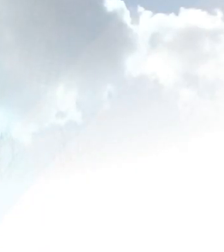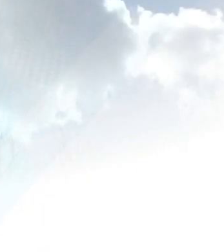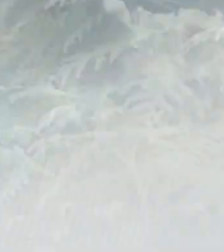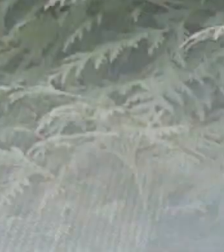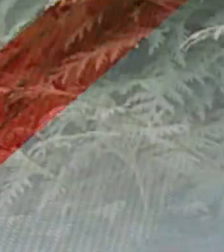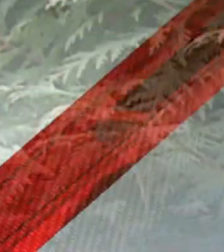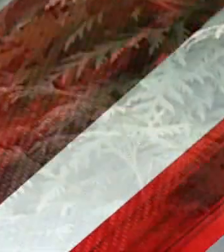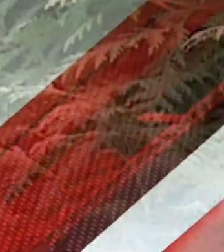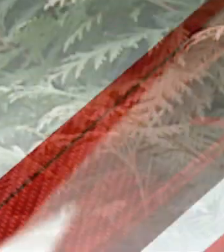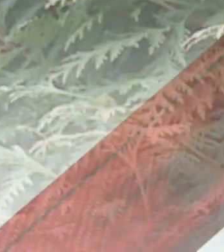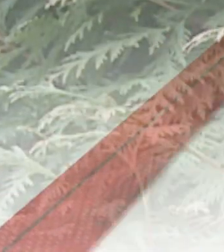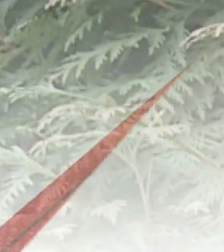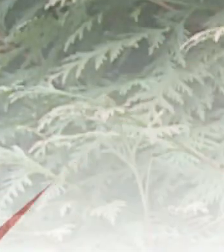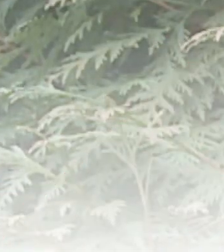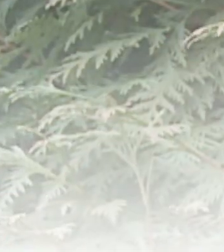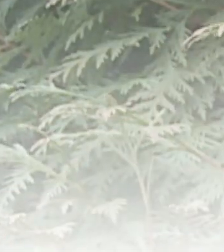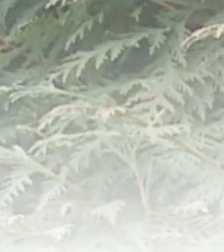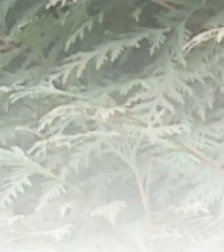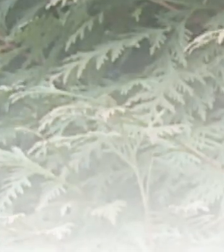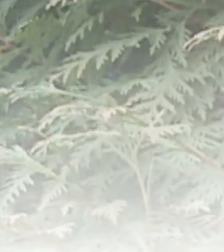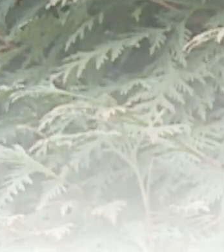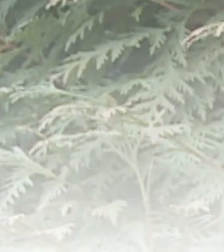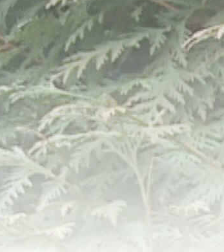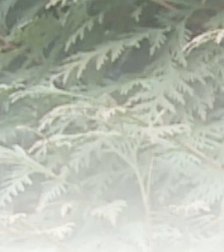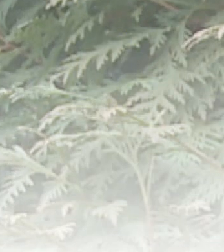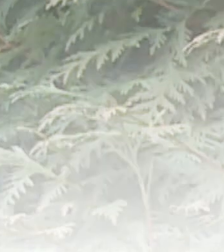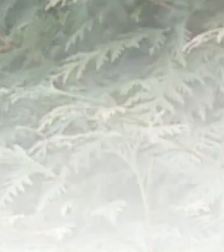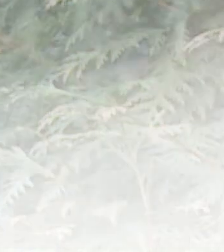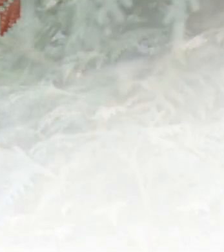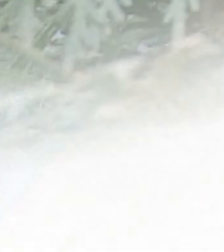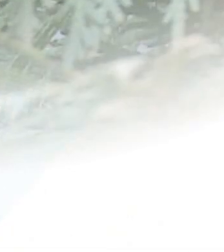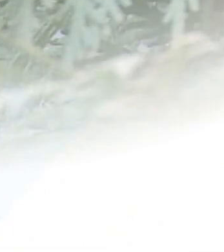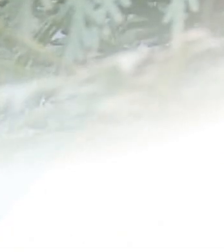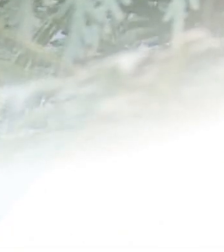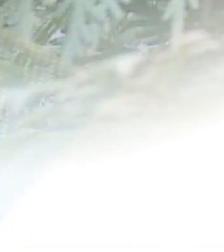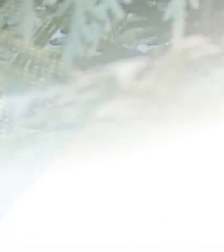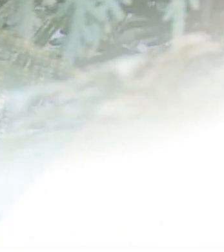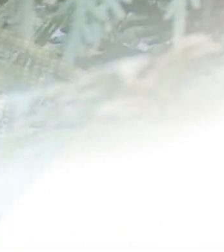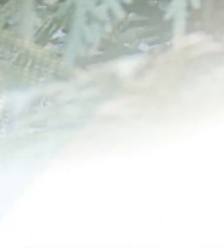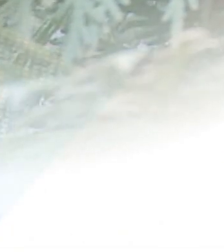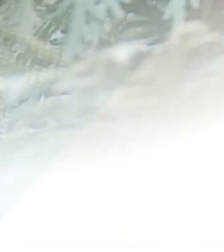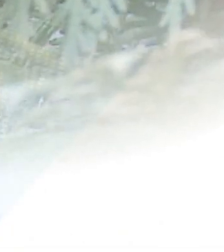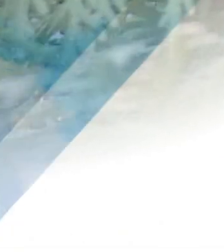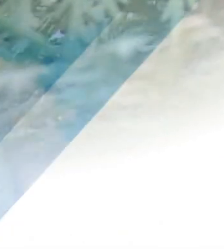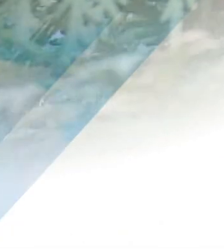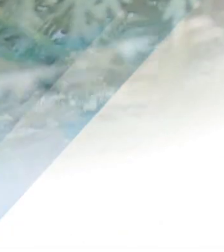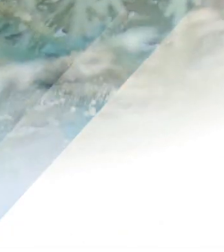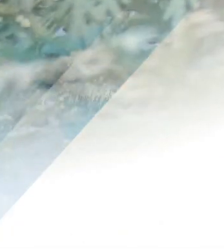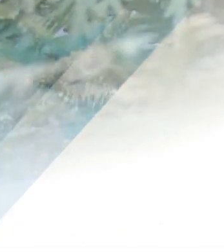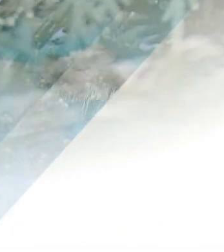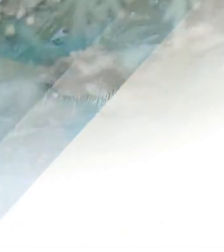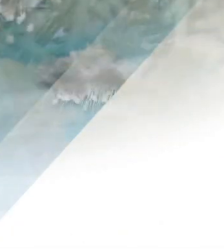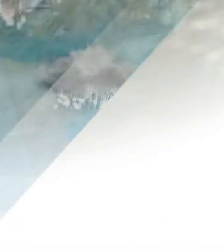Па месяцовым календары малады месяц, а дакладней 31 мая у 16 гадзін 18